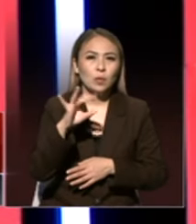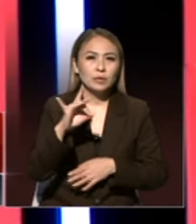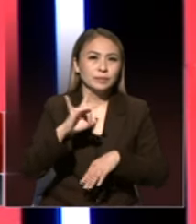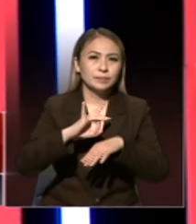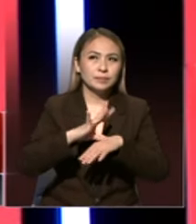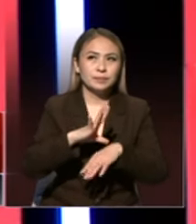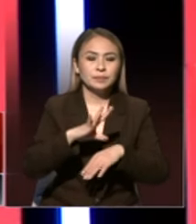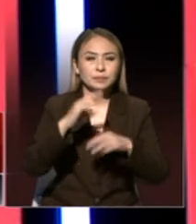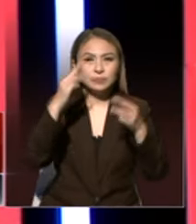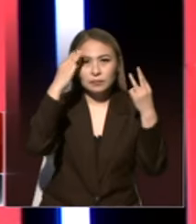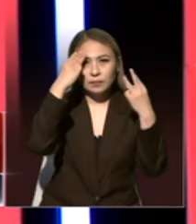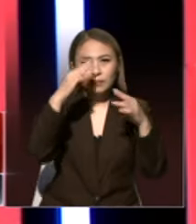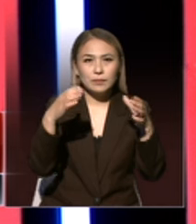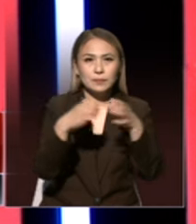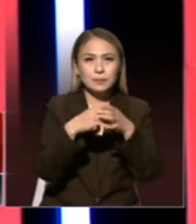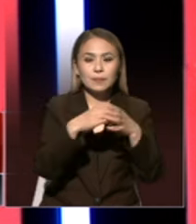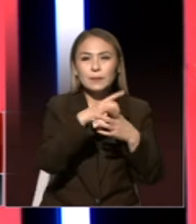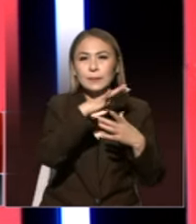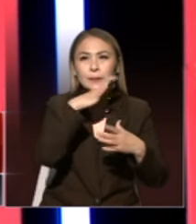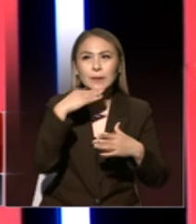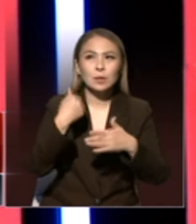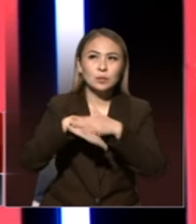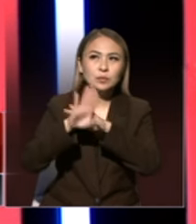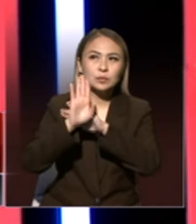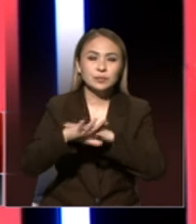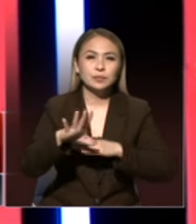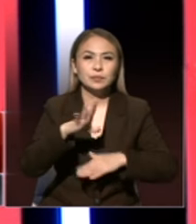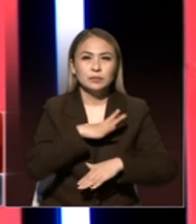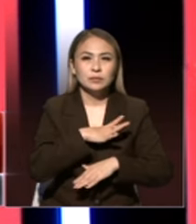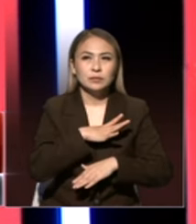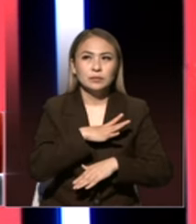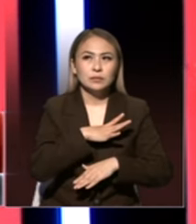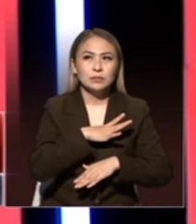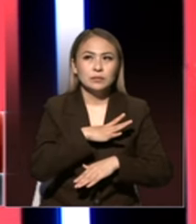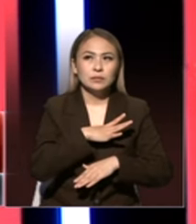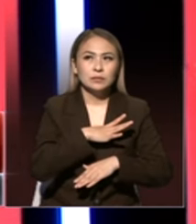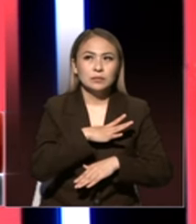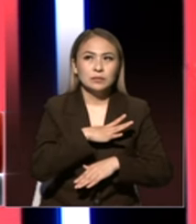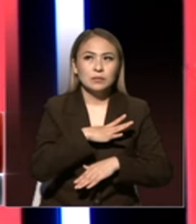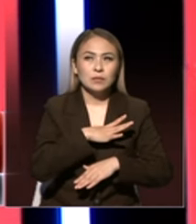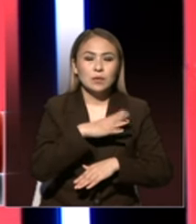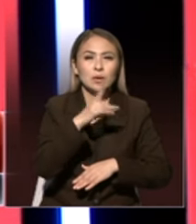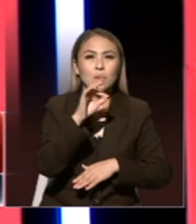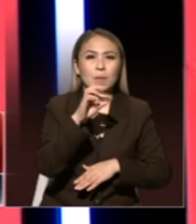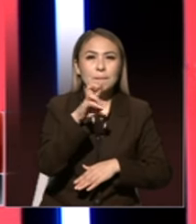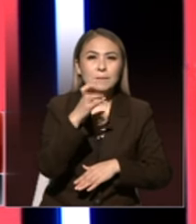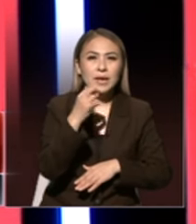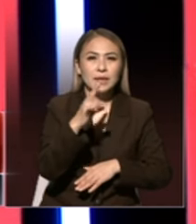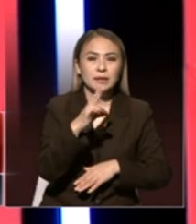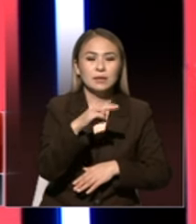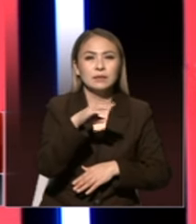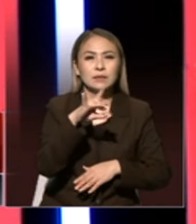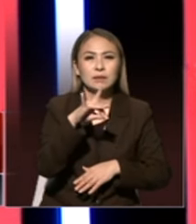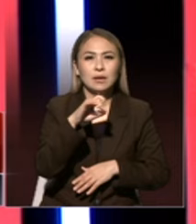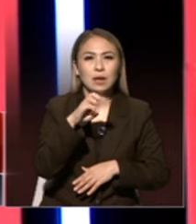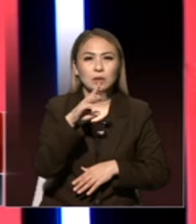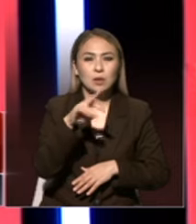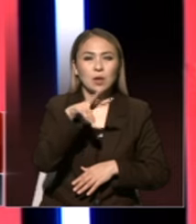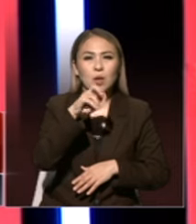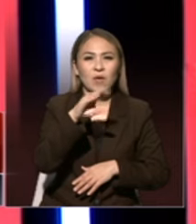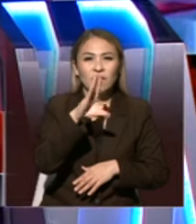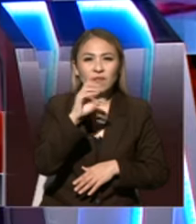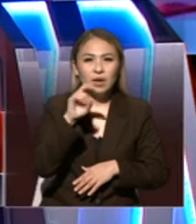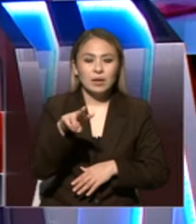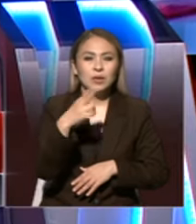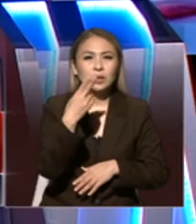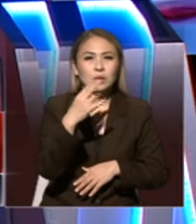бренд компаниялар кетті бізде, мысалға келіп жүрген деген сияқты. Міне, комбайндардың танымал брендтері трактордан Lowell, Ito,